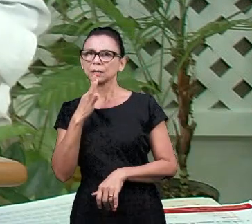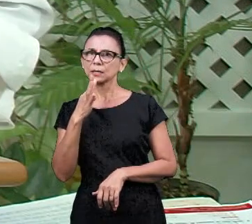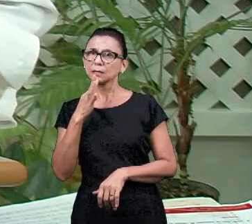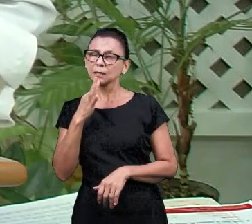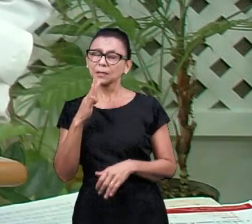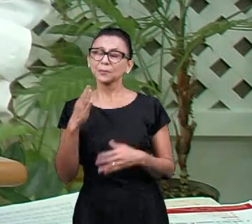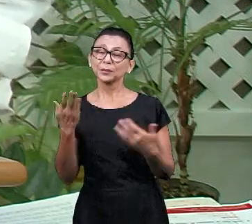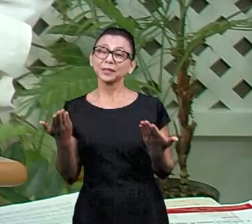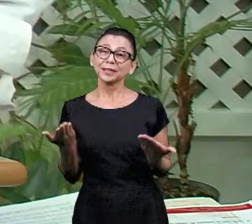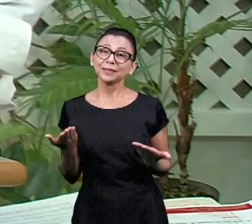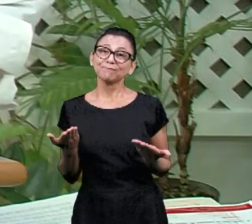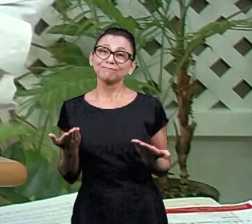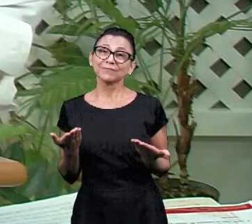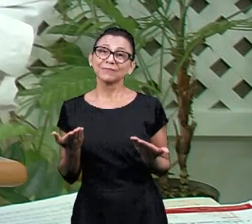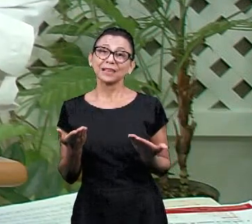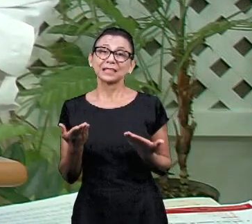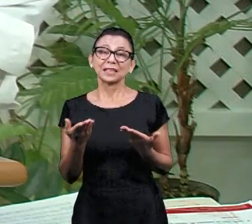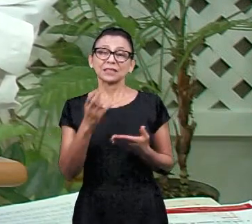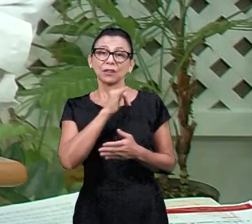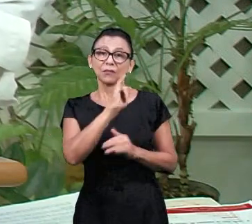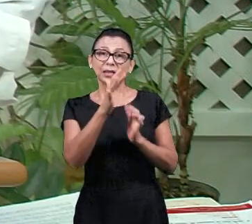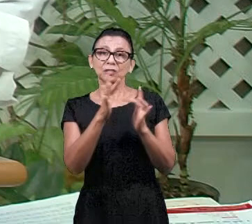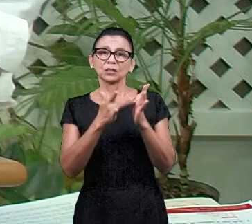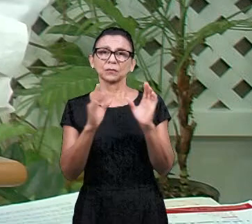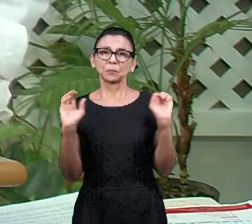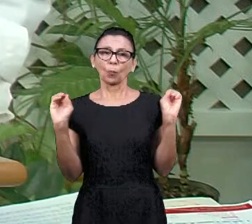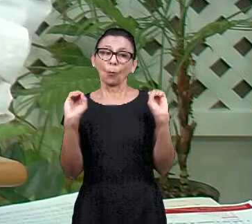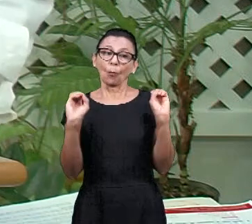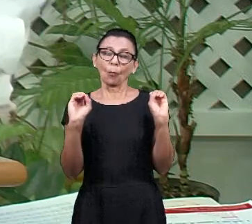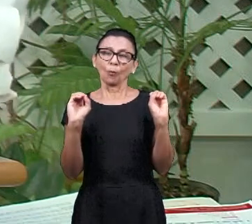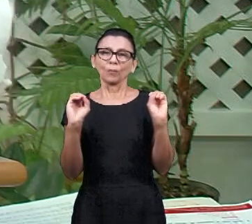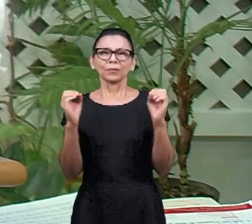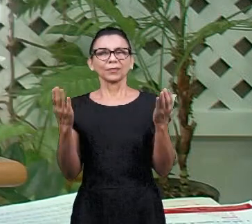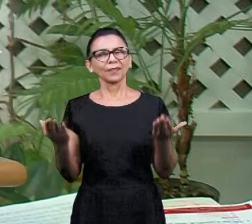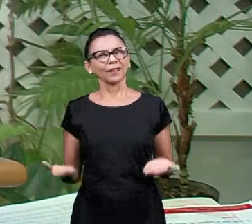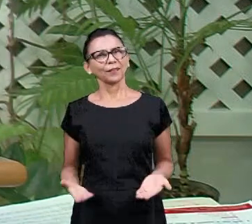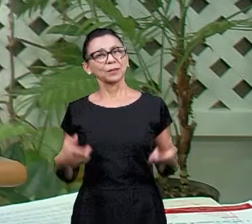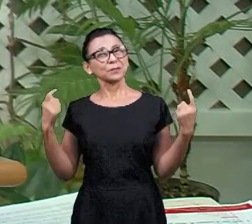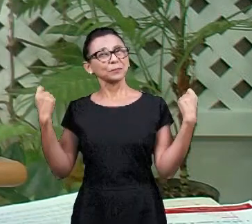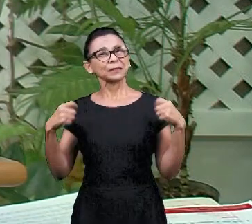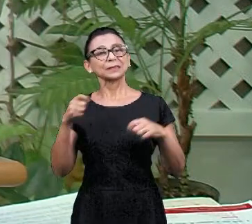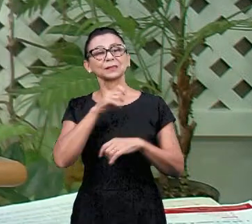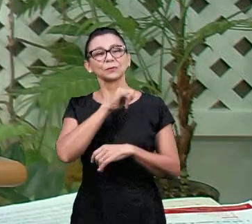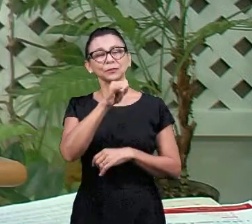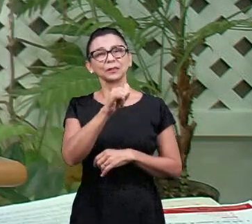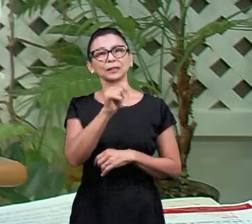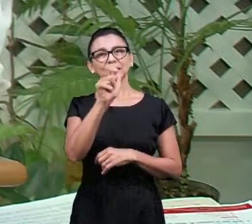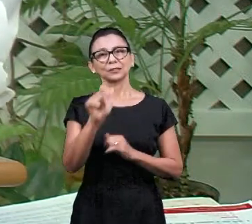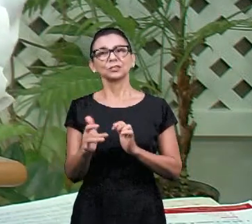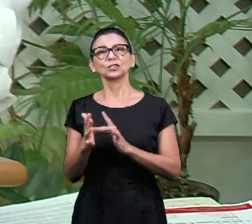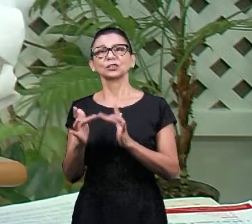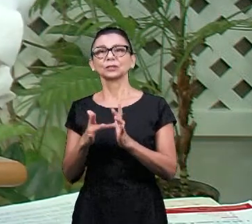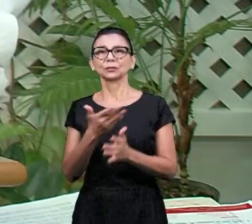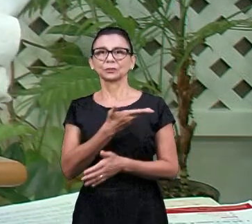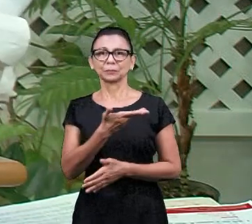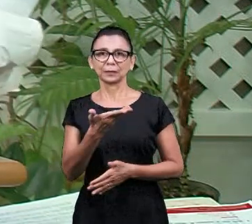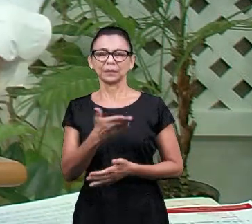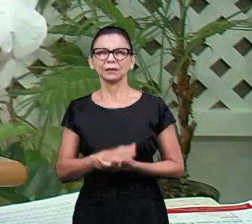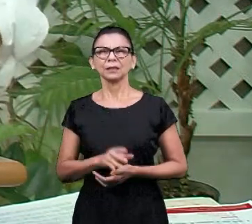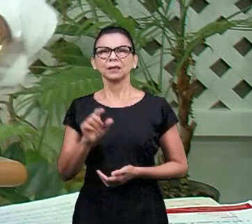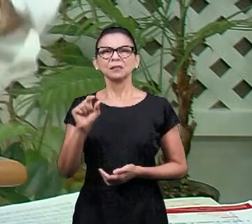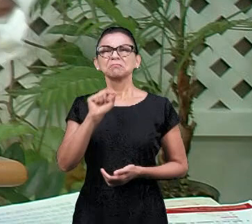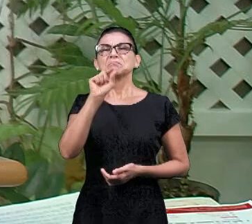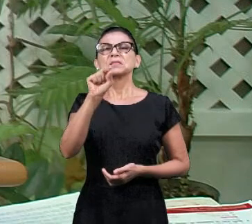de parler de Jésus. Notre prochain est celui qui nous sommes en train d'évangéliser. Qui est votre